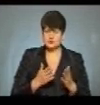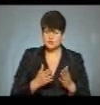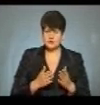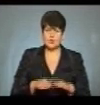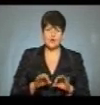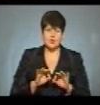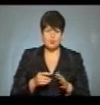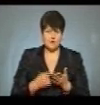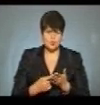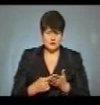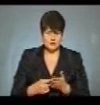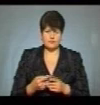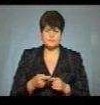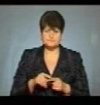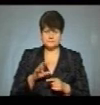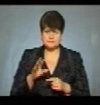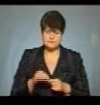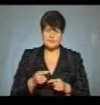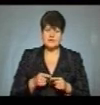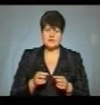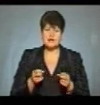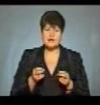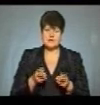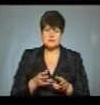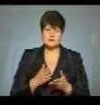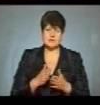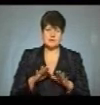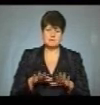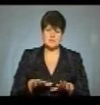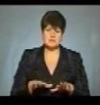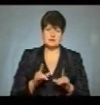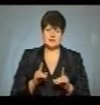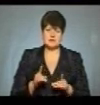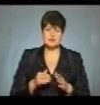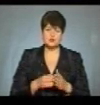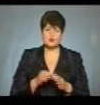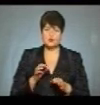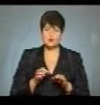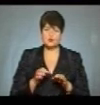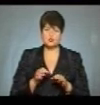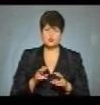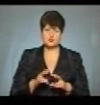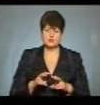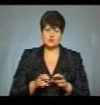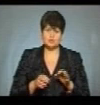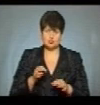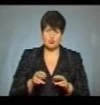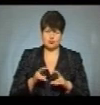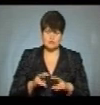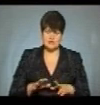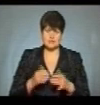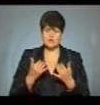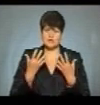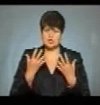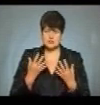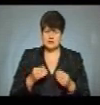значить, він підозрюється в цьому, то цей ризик мав місце лише на досудовому слідстві. На сьогоднішній день при розгляді